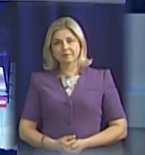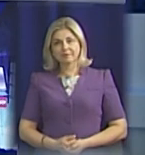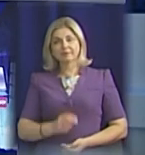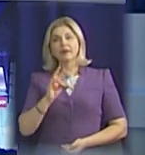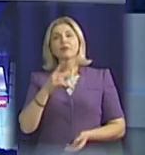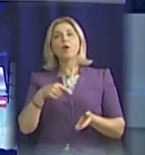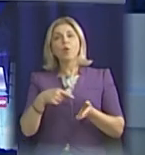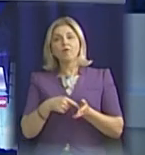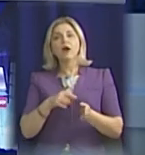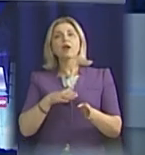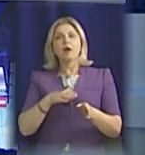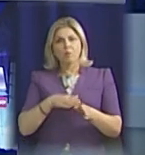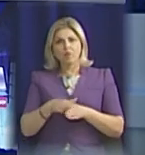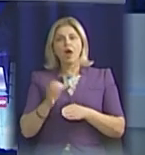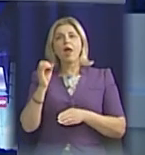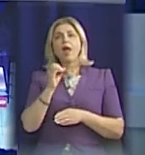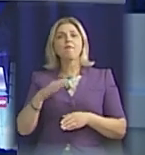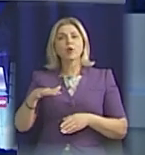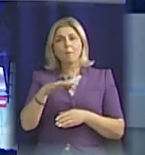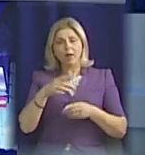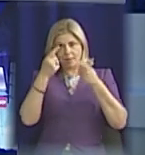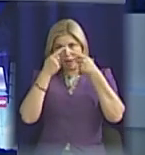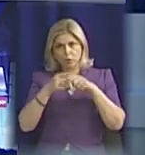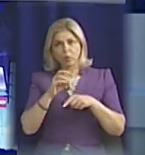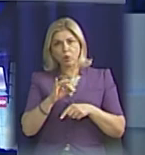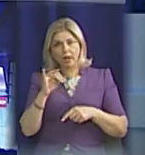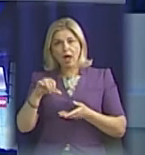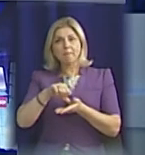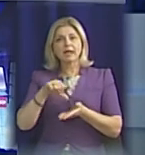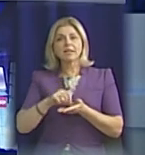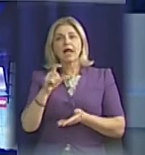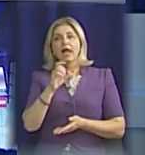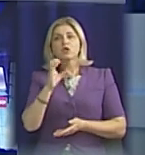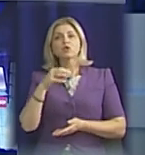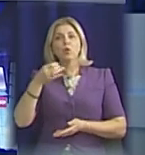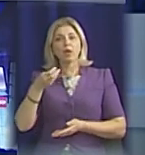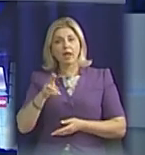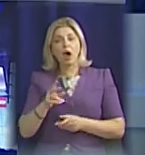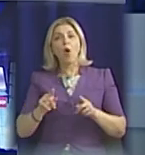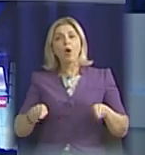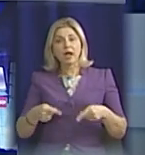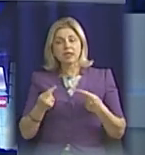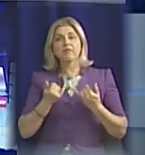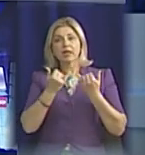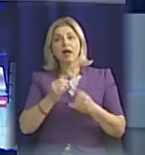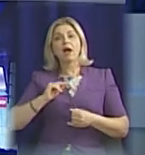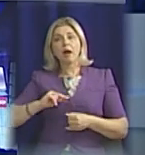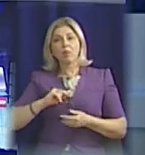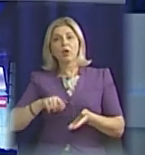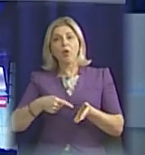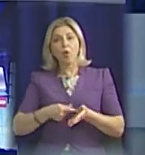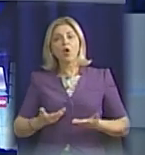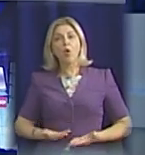У Миколаєві впроваджують європейські технології. Представники естонської компанії організували для співробітників міського комунального